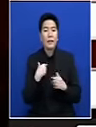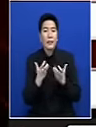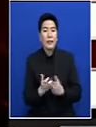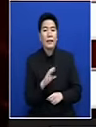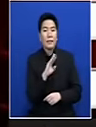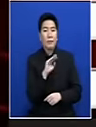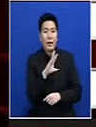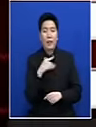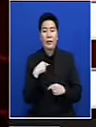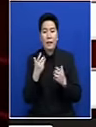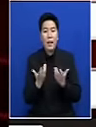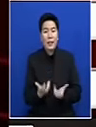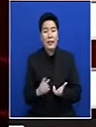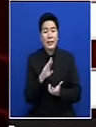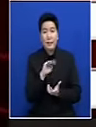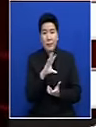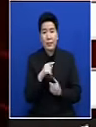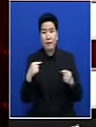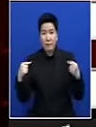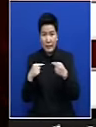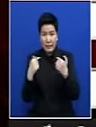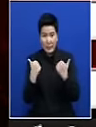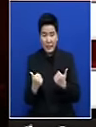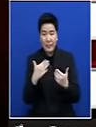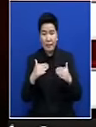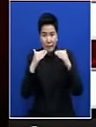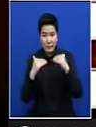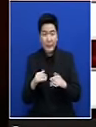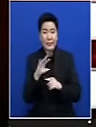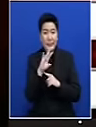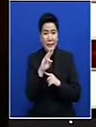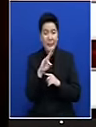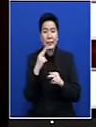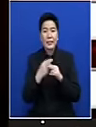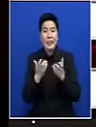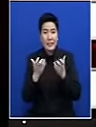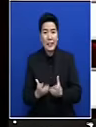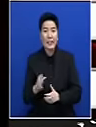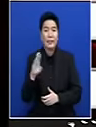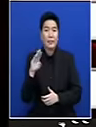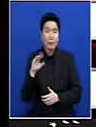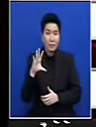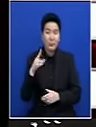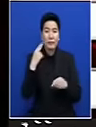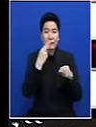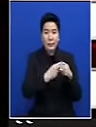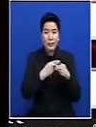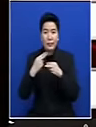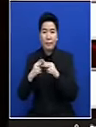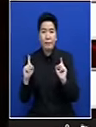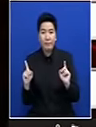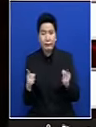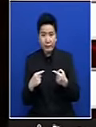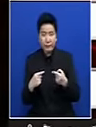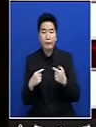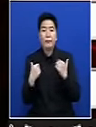โลกรัมนะครับมังกรไฟสสัมฤทธิ์เจอกับก้องเพชรสิทธิ์ก้องสมุทรคู่ที่7 45กิโลกรัมลูกเกดสชัยรังสีเจ